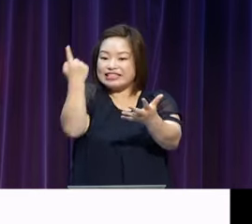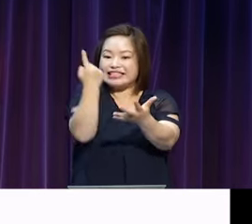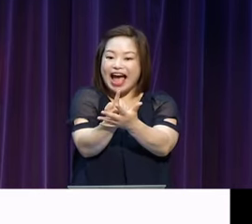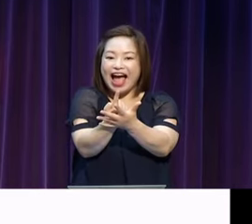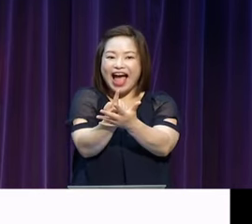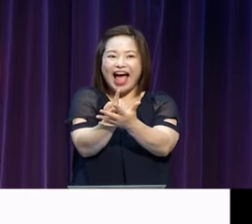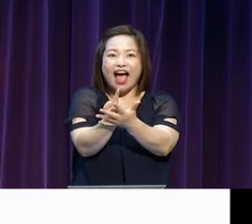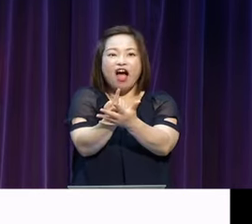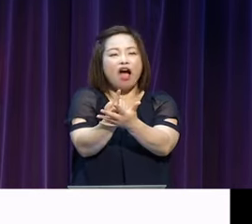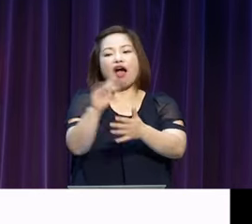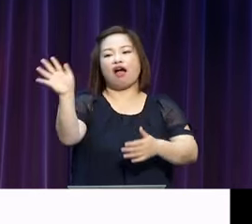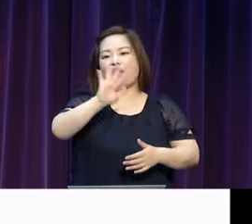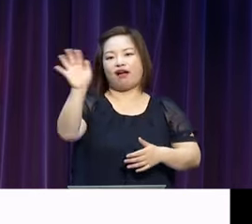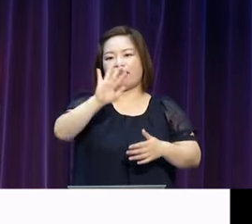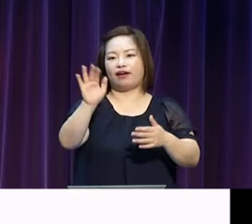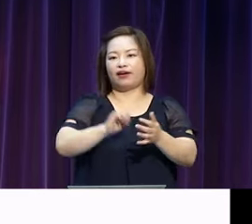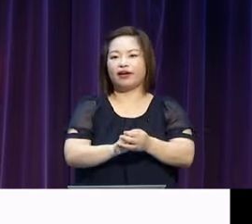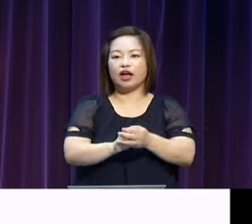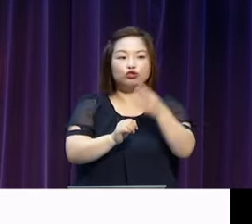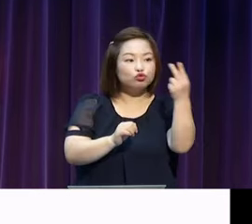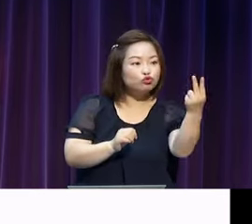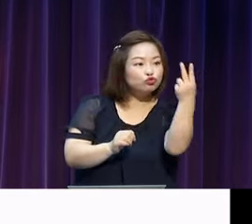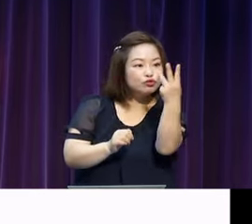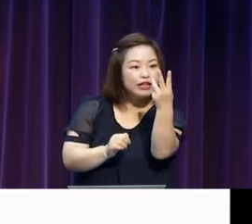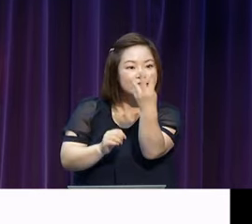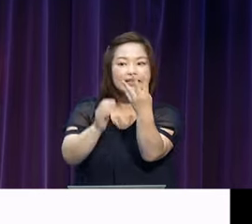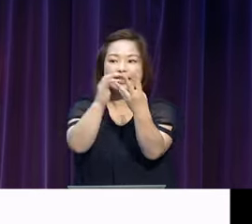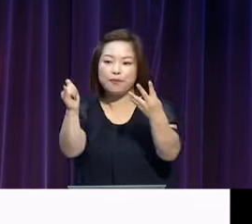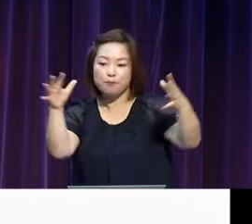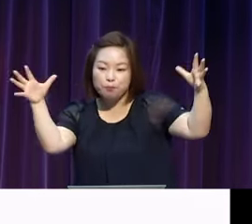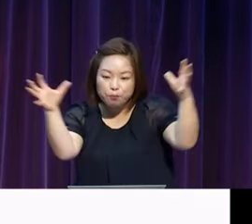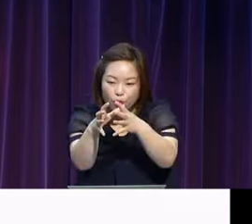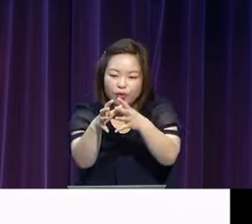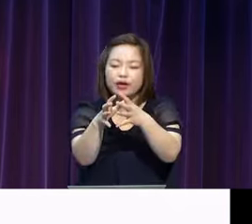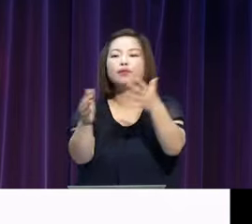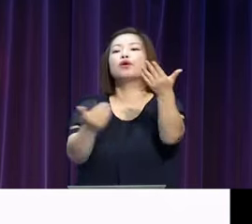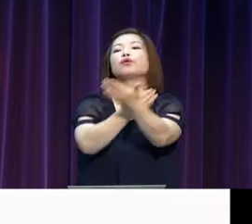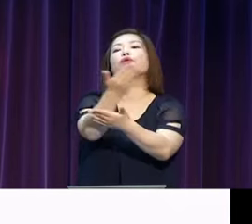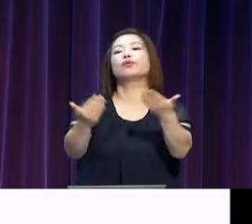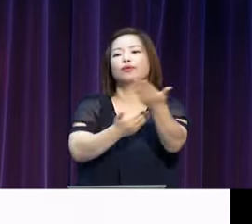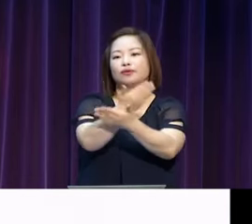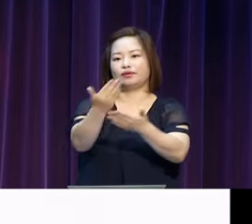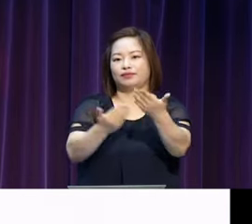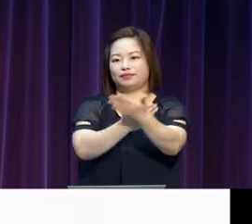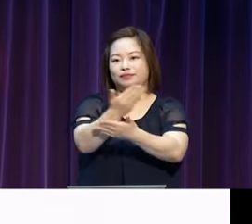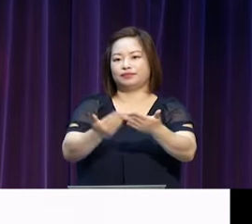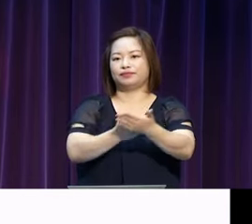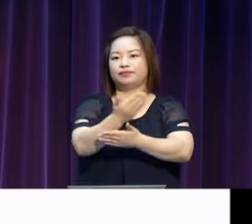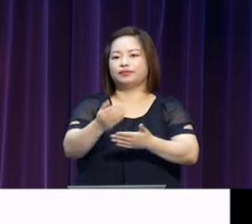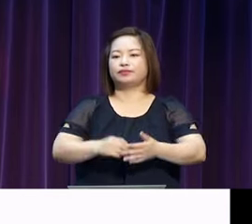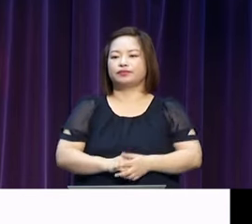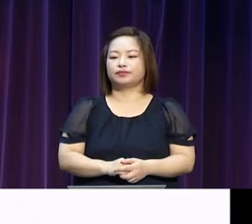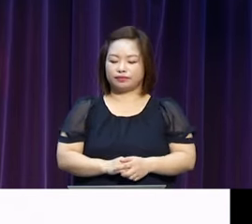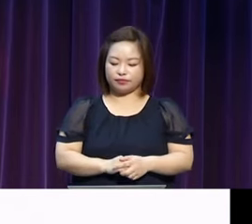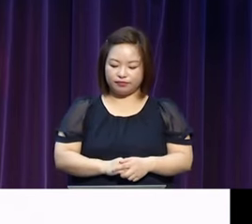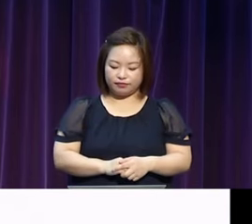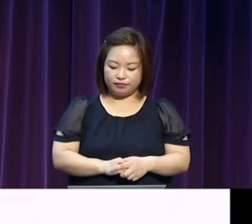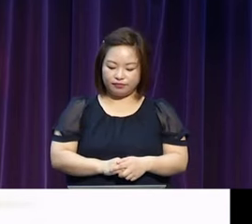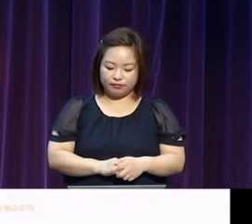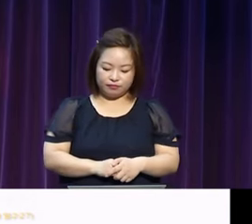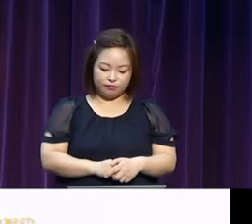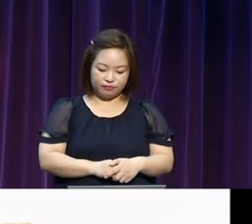거예요. 그러니까 교회 안에 있으려면 두 사람 이상이 모여야 되는 거예요.